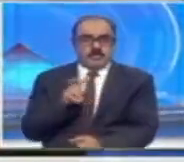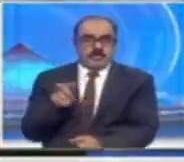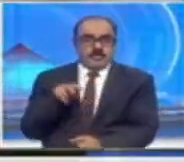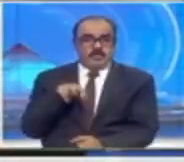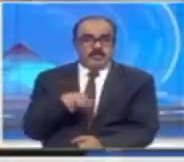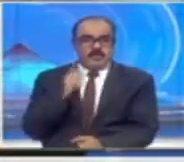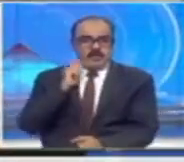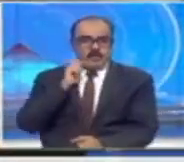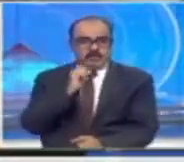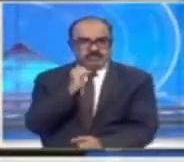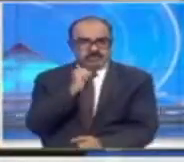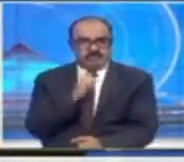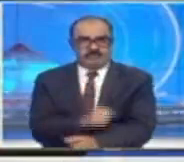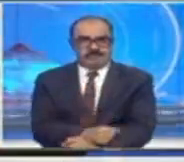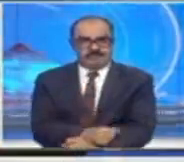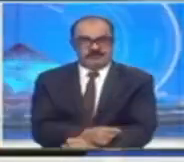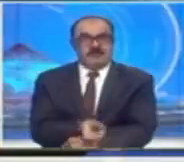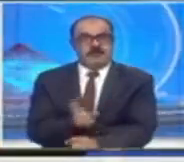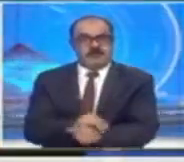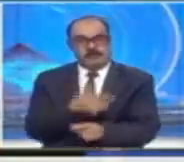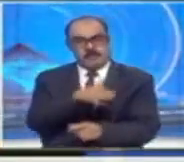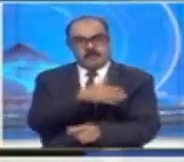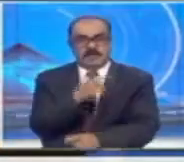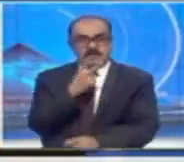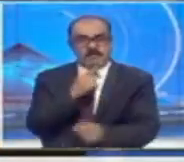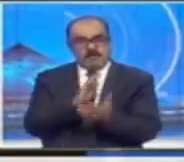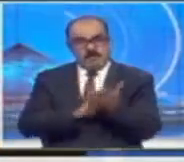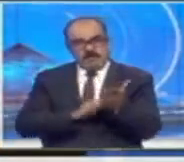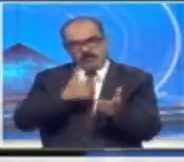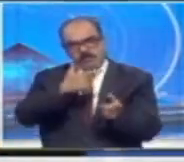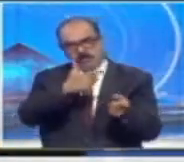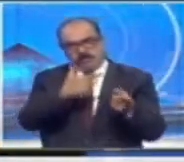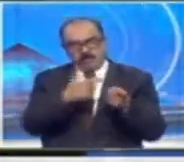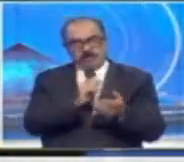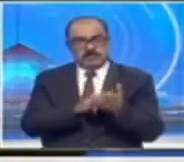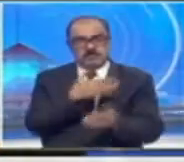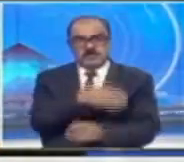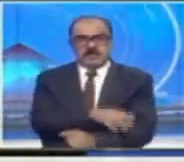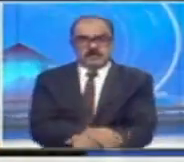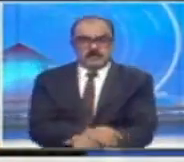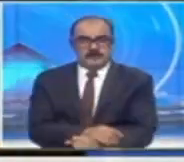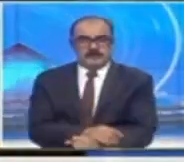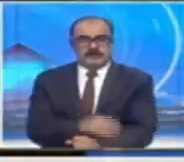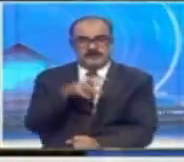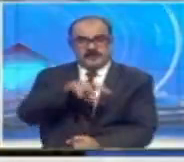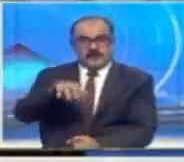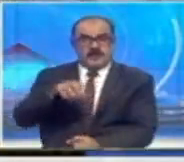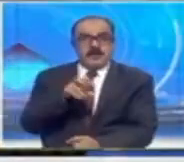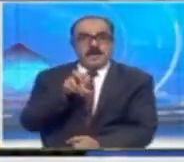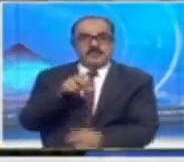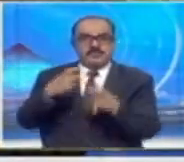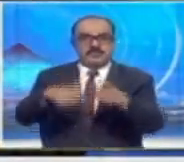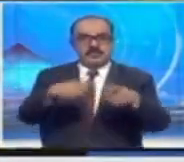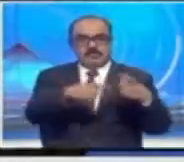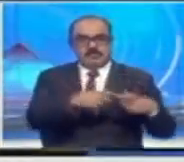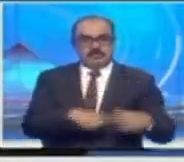708 عنصرا إجراميا ومصرع عنصرين من العناصر الإجرامية شديدة الخطورة بنطاق 25